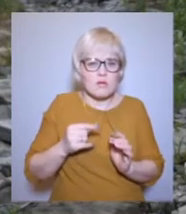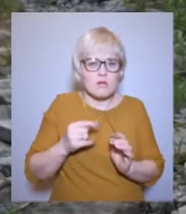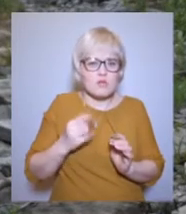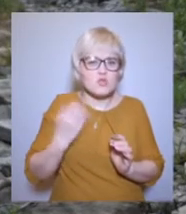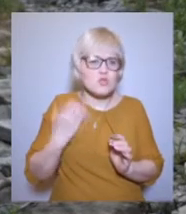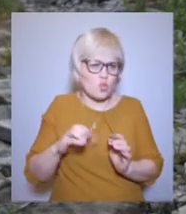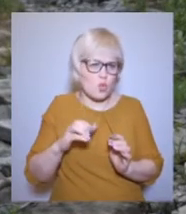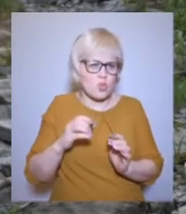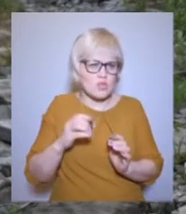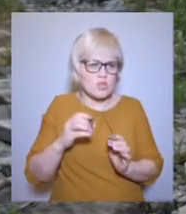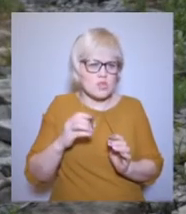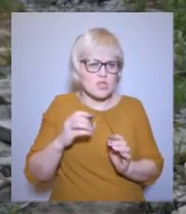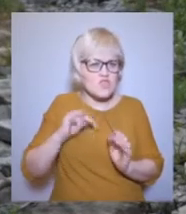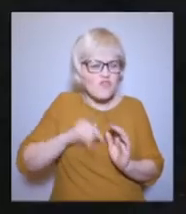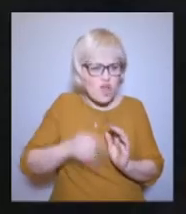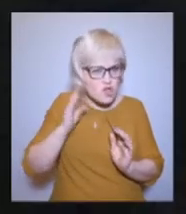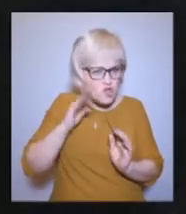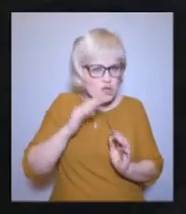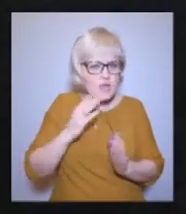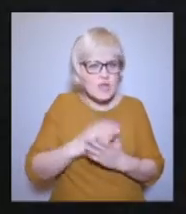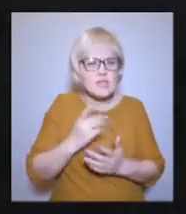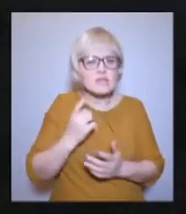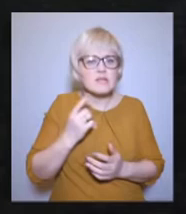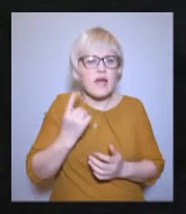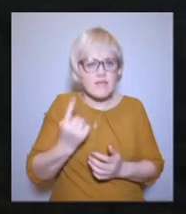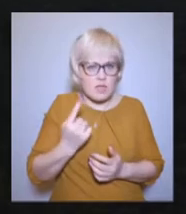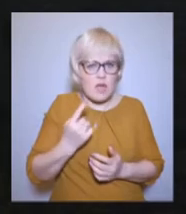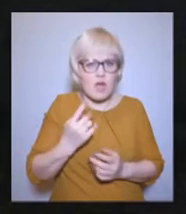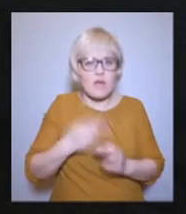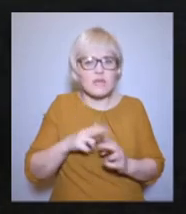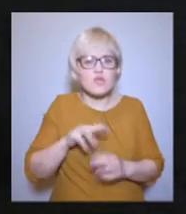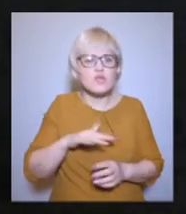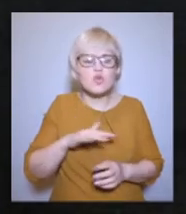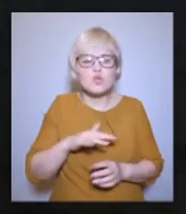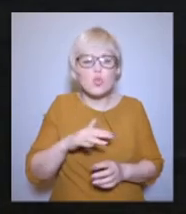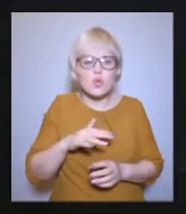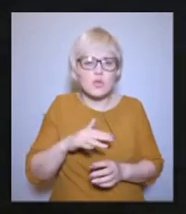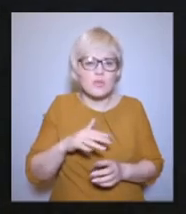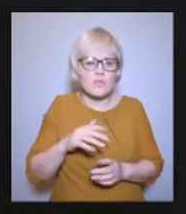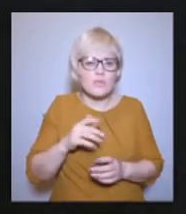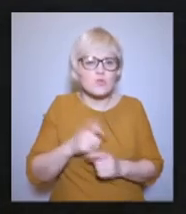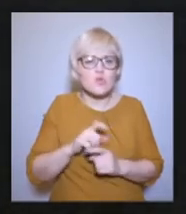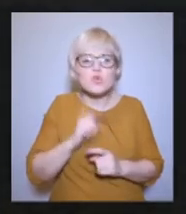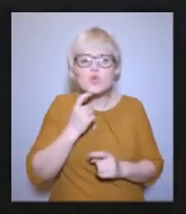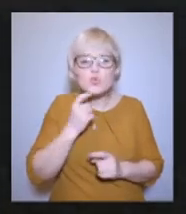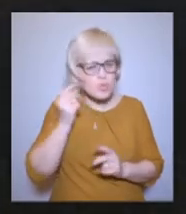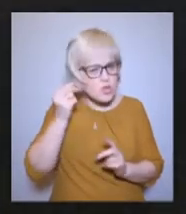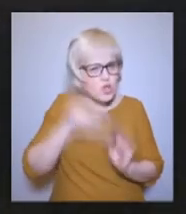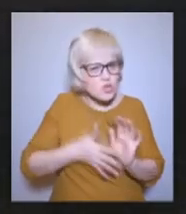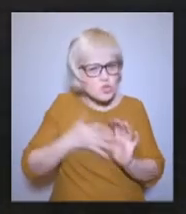пробурено там сотни скважин, то здесь одна. Как можно изучить территорию с таким количеством скважин?